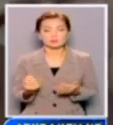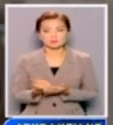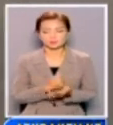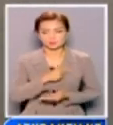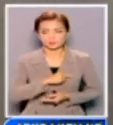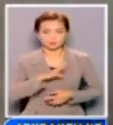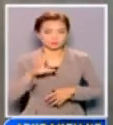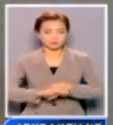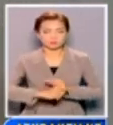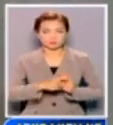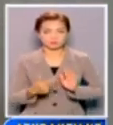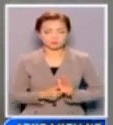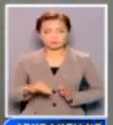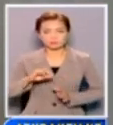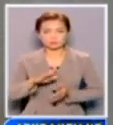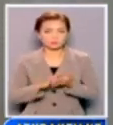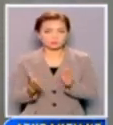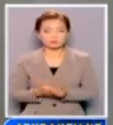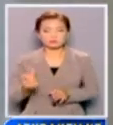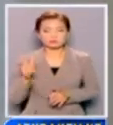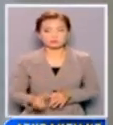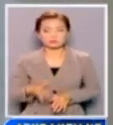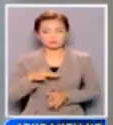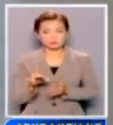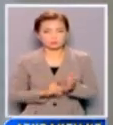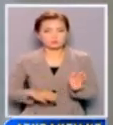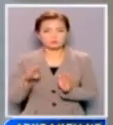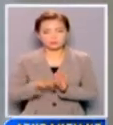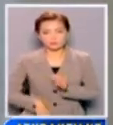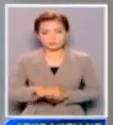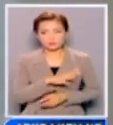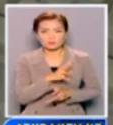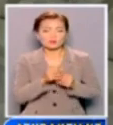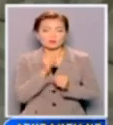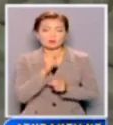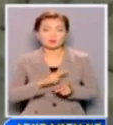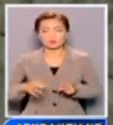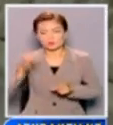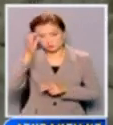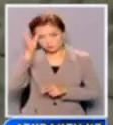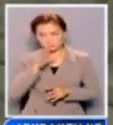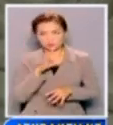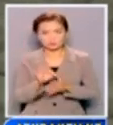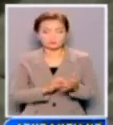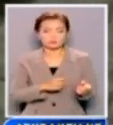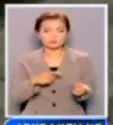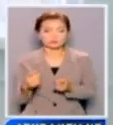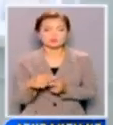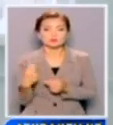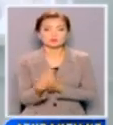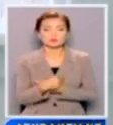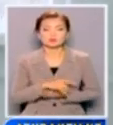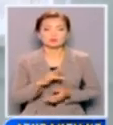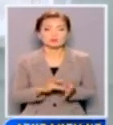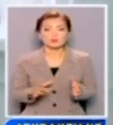протоколу. Вечером 17 июня состояние пациентки резко ухудшилось. Она потеряла сознание и была срочно переведена в